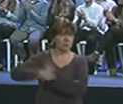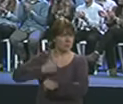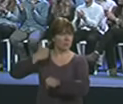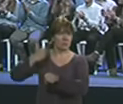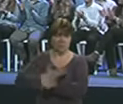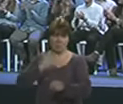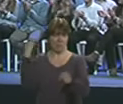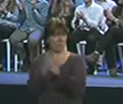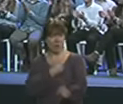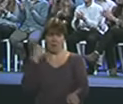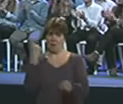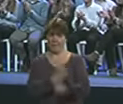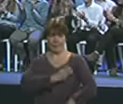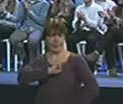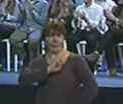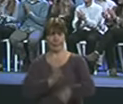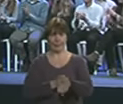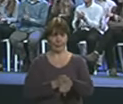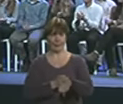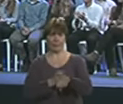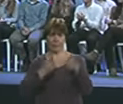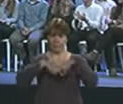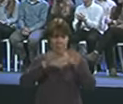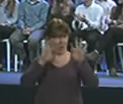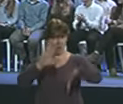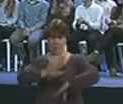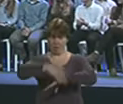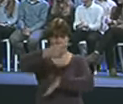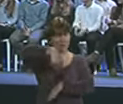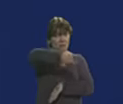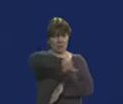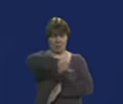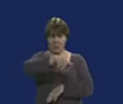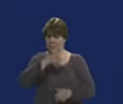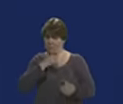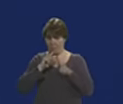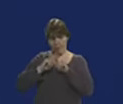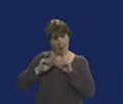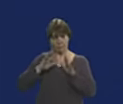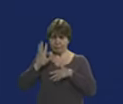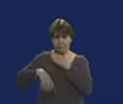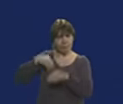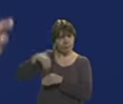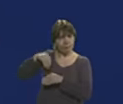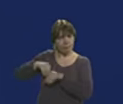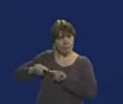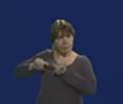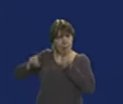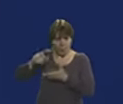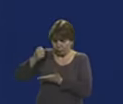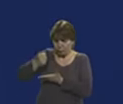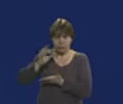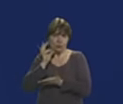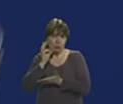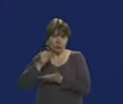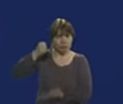de labeur, où personne ne vous a aidé, vous avez constitué un patrimoine. Petit,